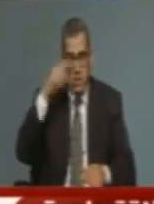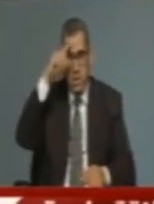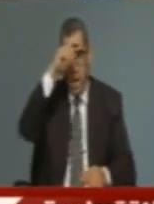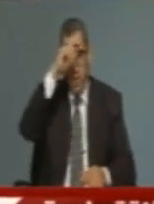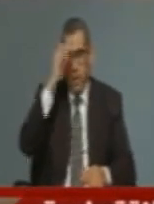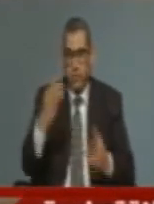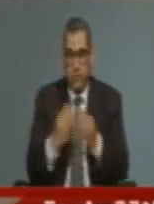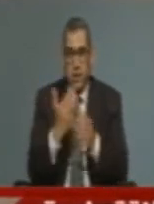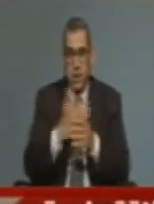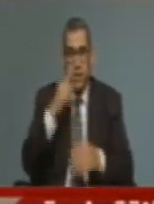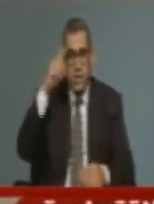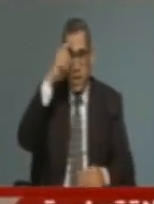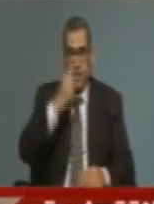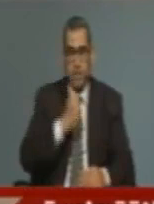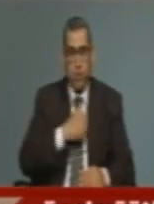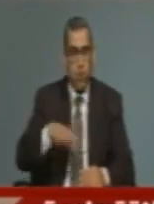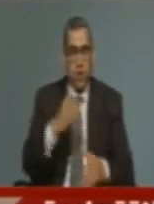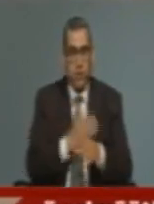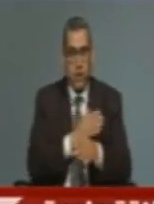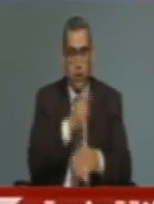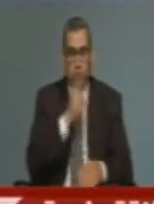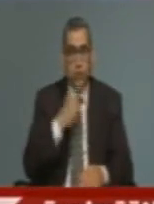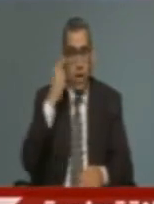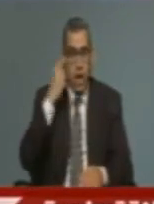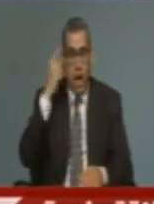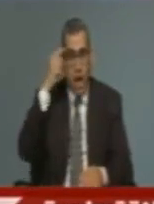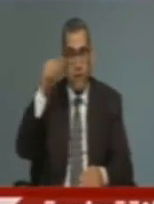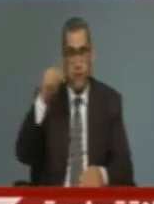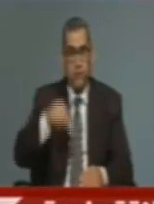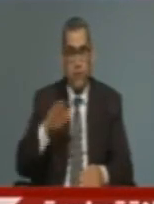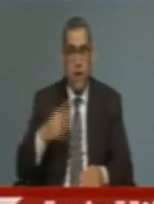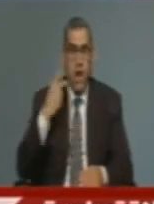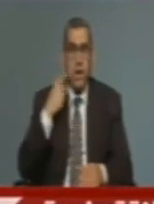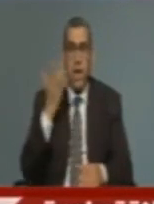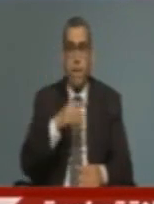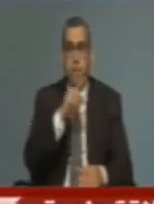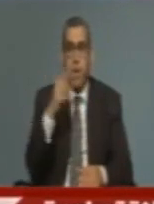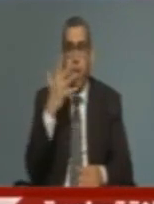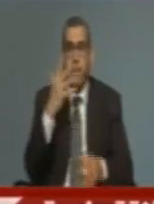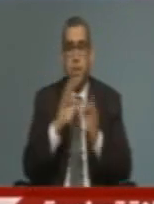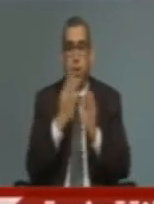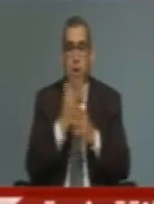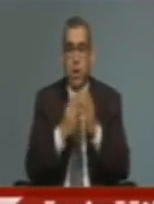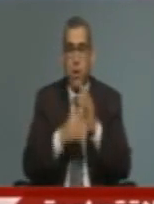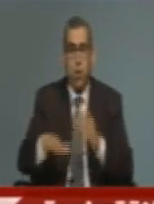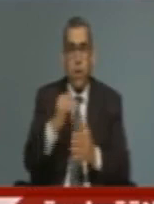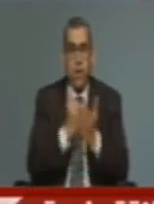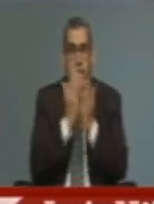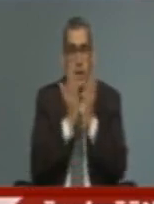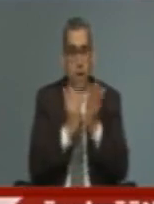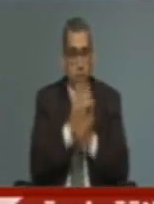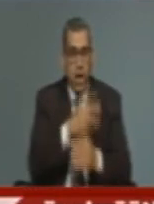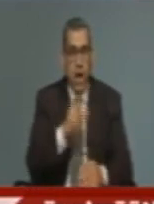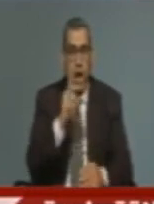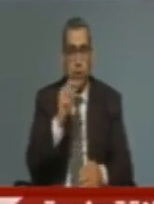صعبة. انت عارف احنا عندنا عددنا كام؟ 105 مليون في التعليم، 25 مليون في